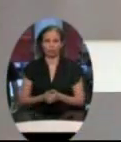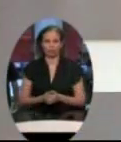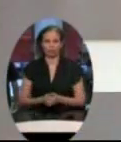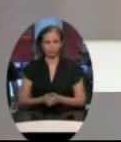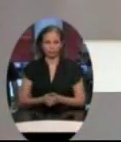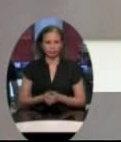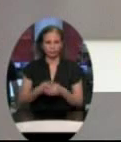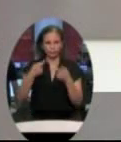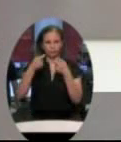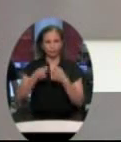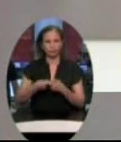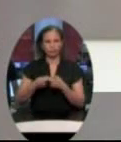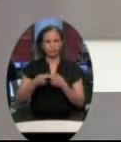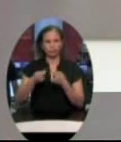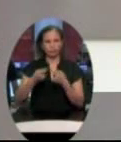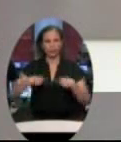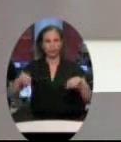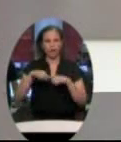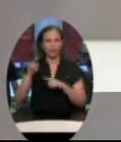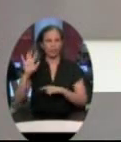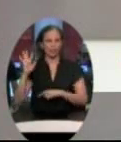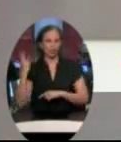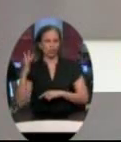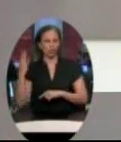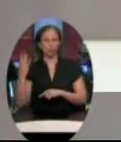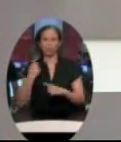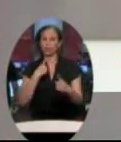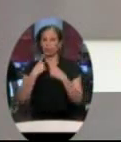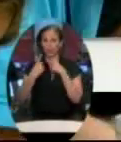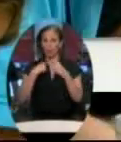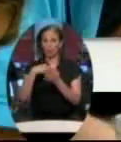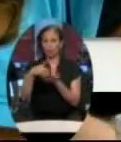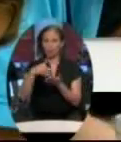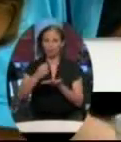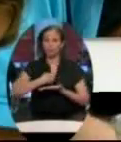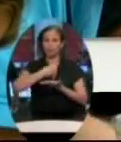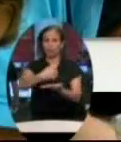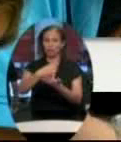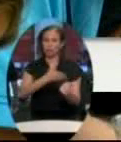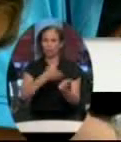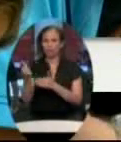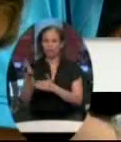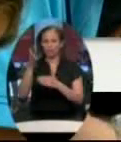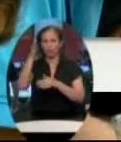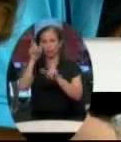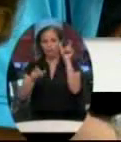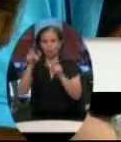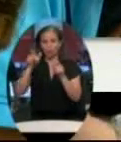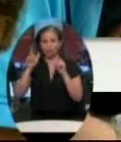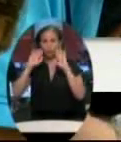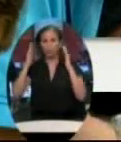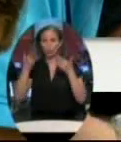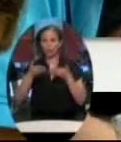חברי ועדת השקיפות התכנסו לדיון המשך בהיעדר שקיפות התקציבים המופנים להוסטלים לאנשים עם אוטיזם ומוגבלות